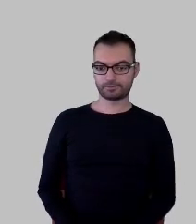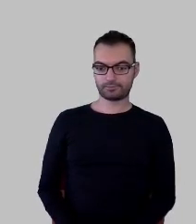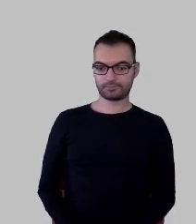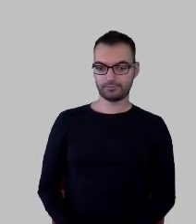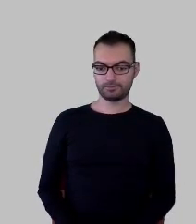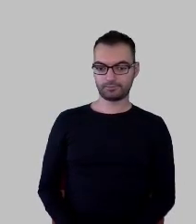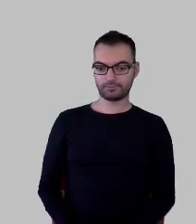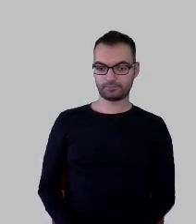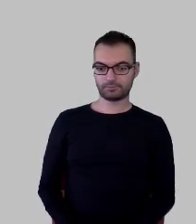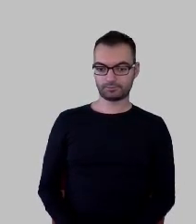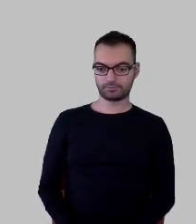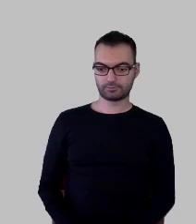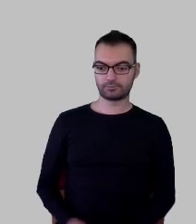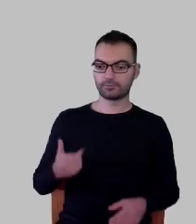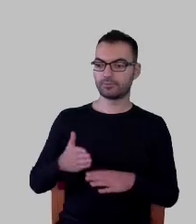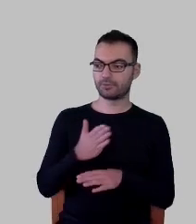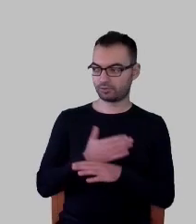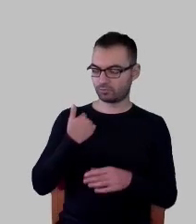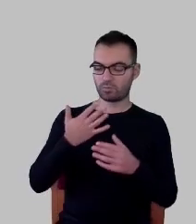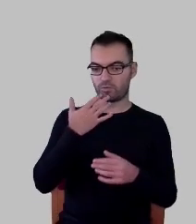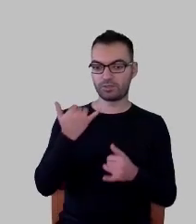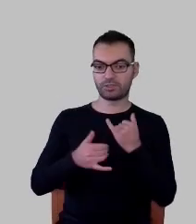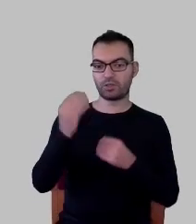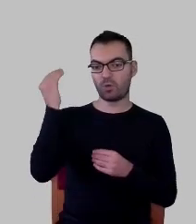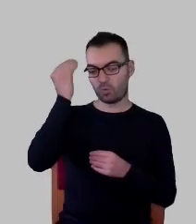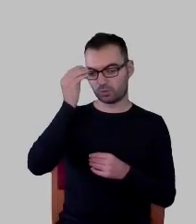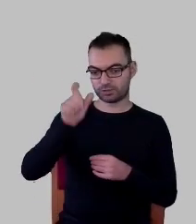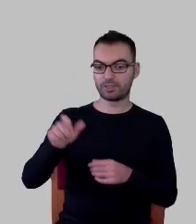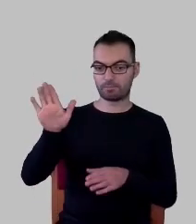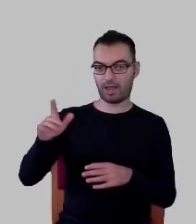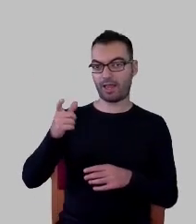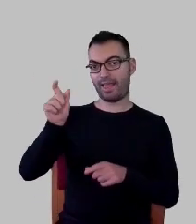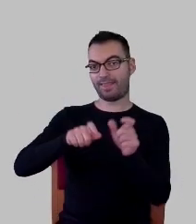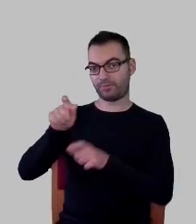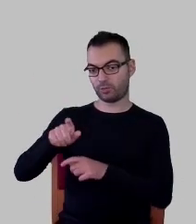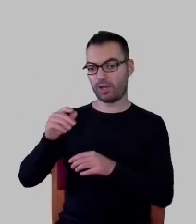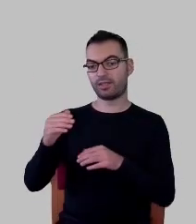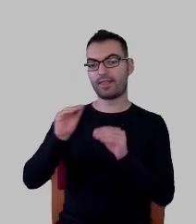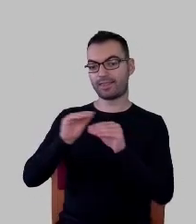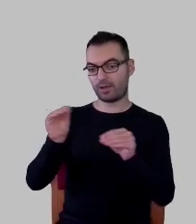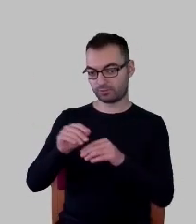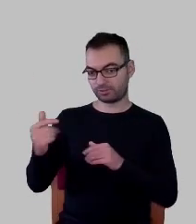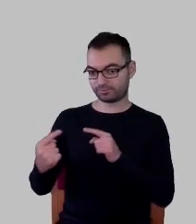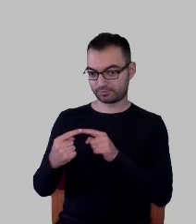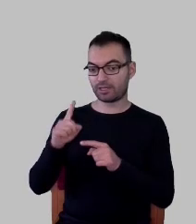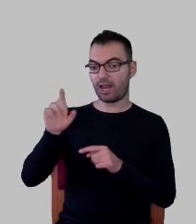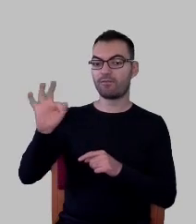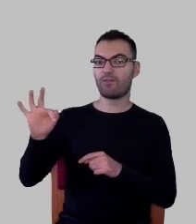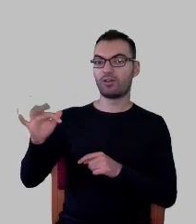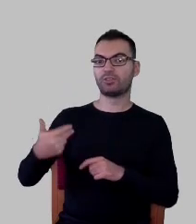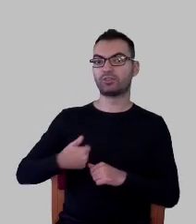Natomiast to już też była o tym wcześniej mowa, jeżeli uczeń jest obejmowany indywidualnym nauczaniem, ale jego stan